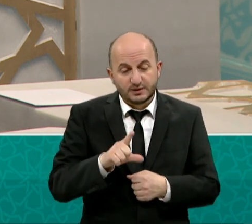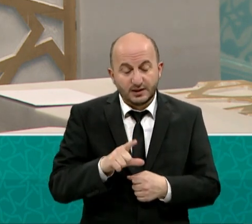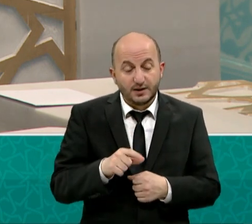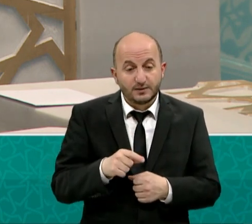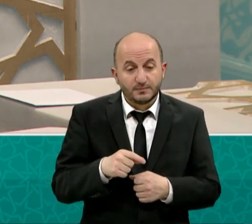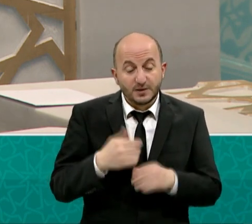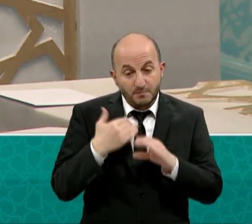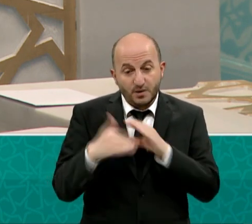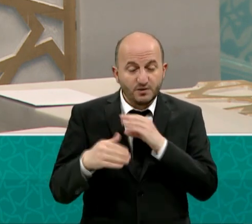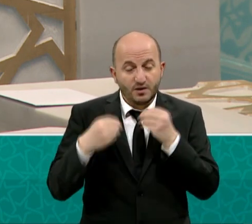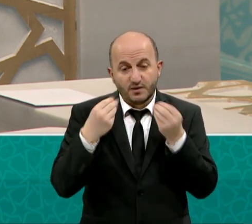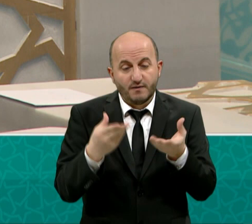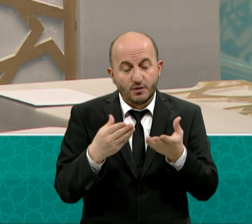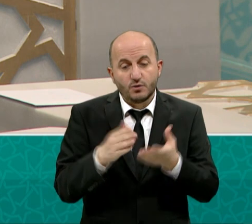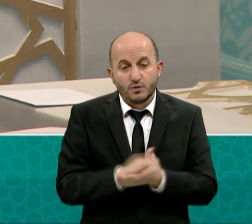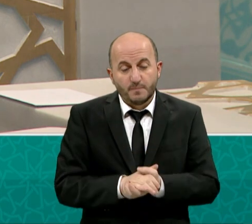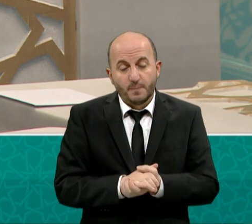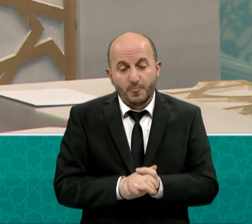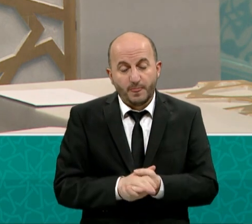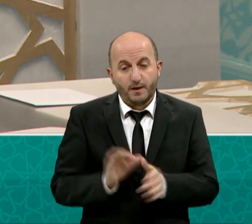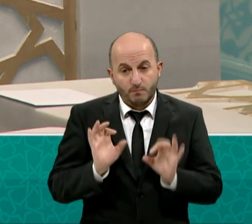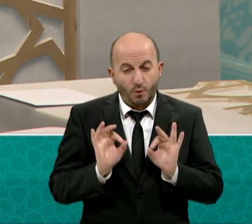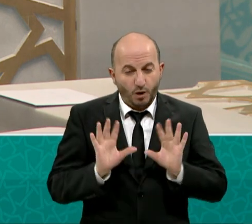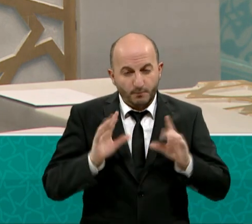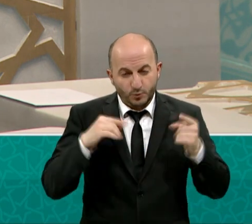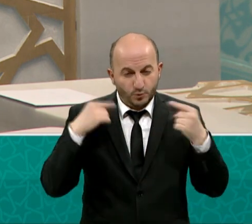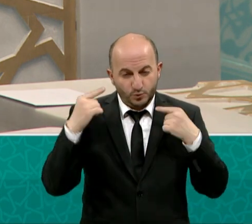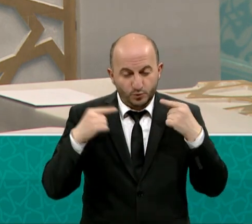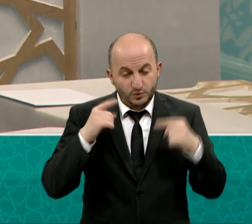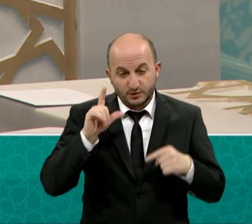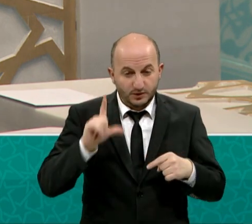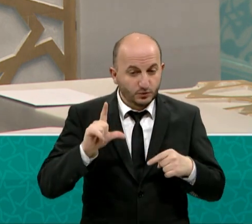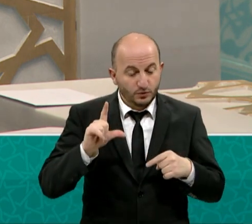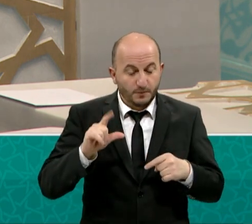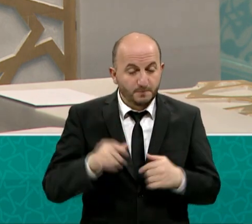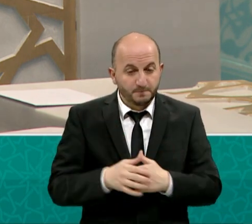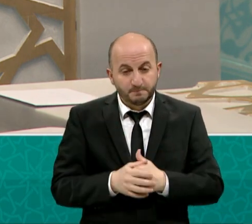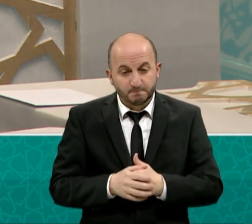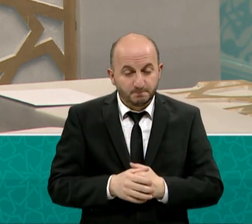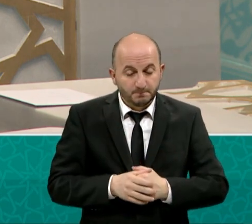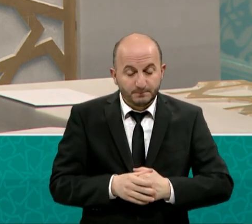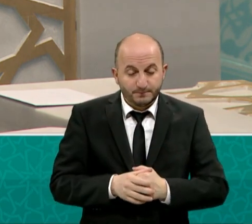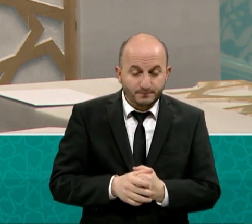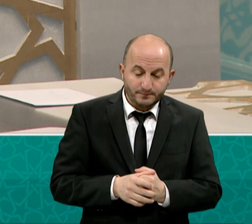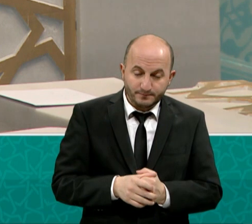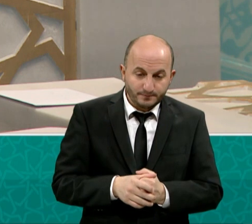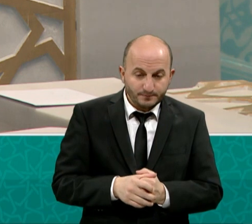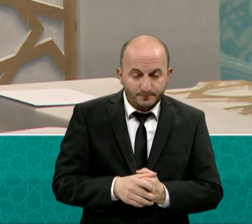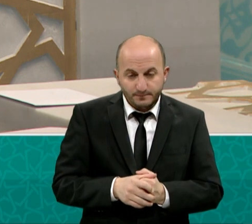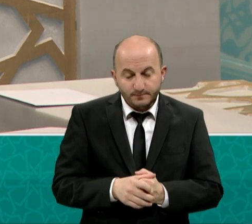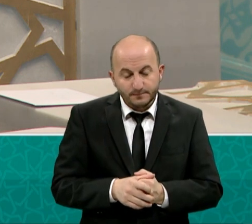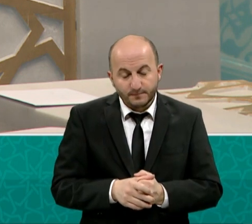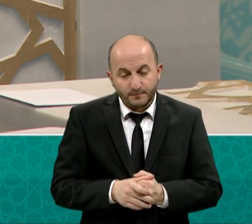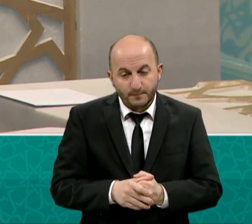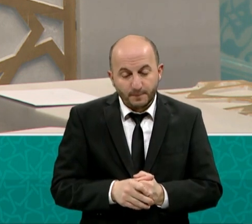bir mesaj veriyor bu tanımlarda bize. Böyle bir anlayış gerekiyor. Peki devamında yine